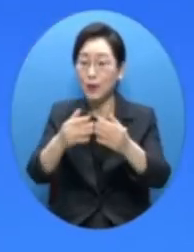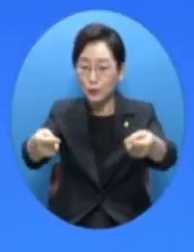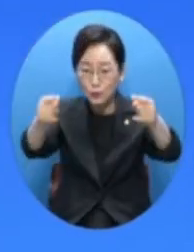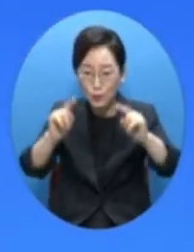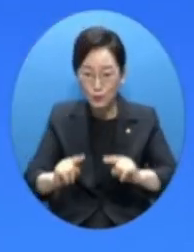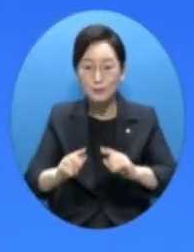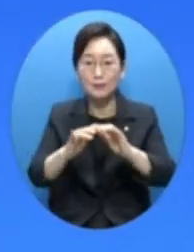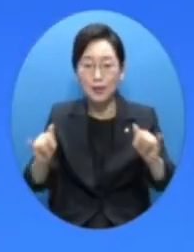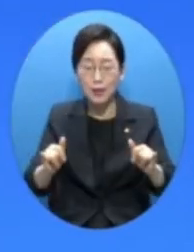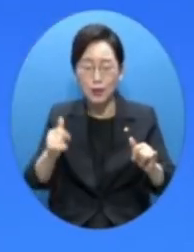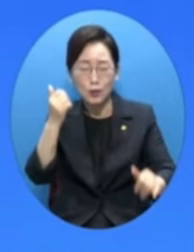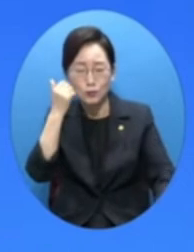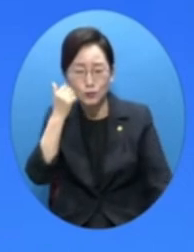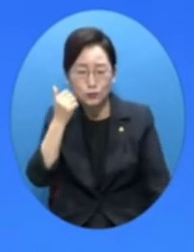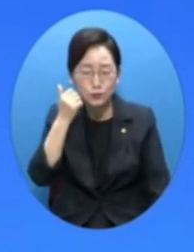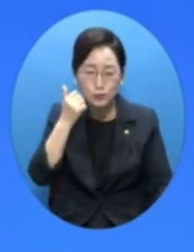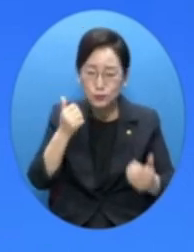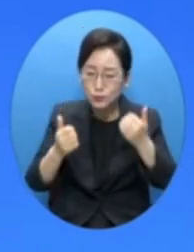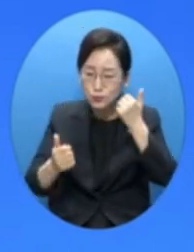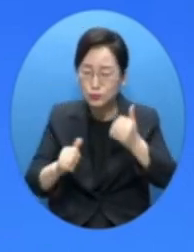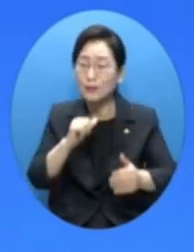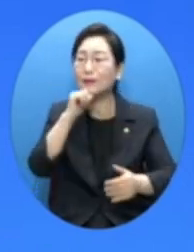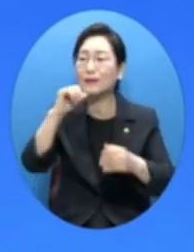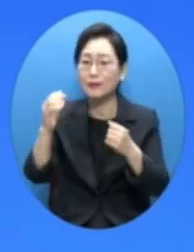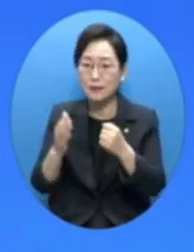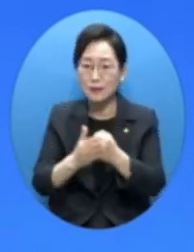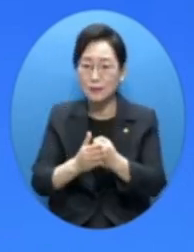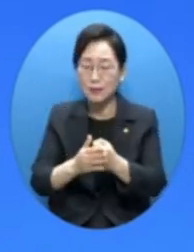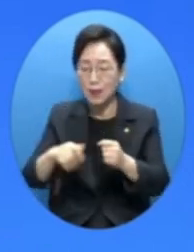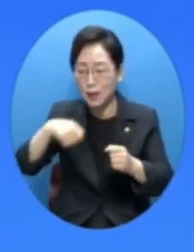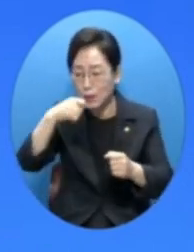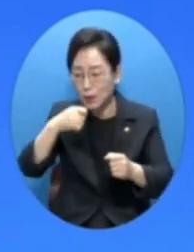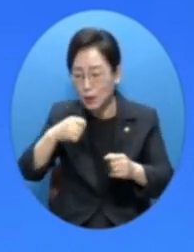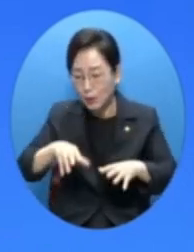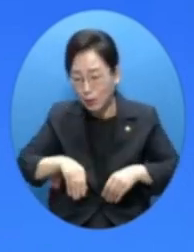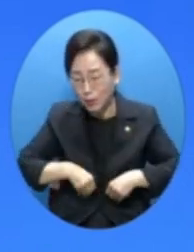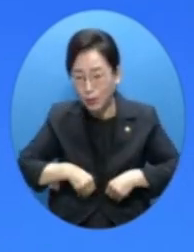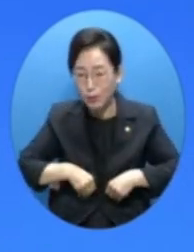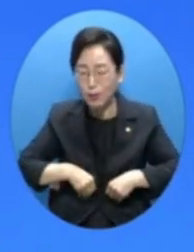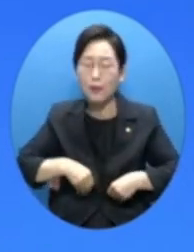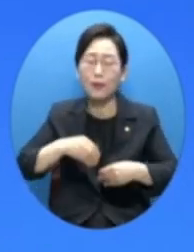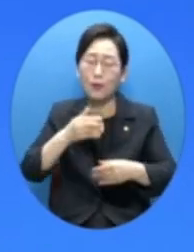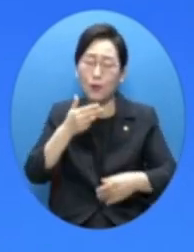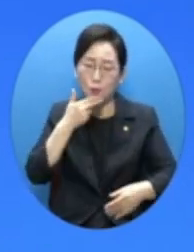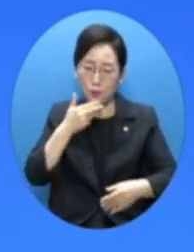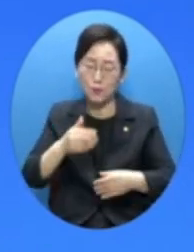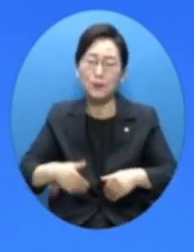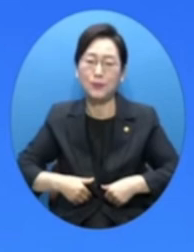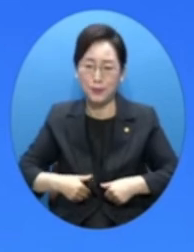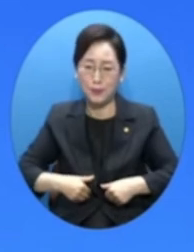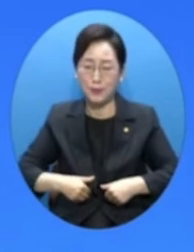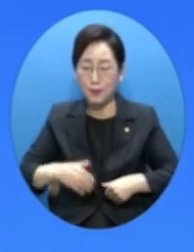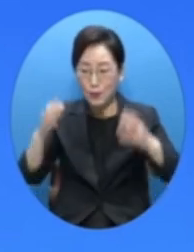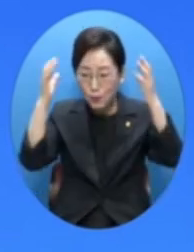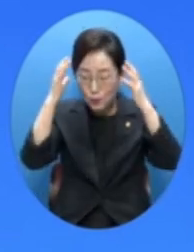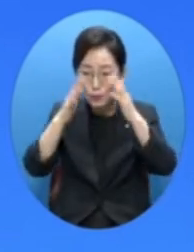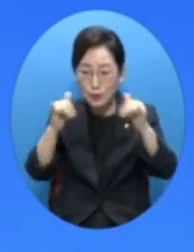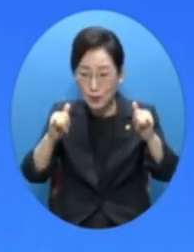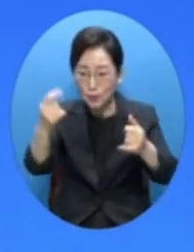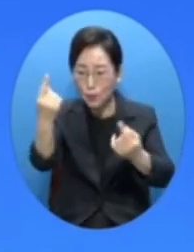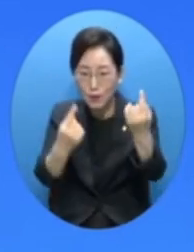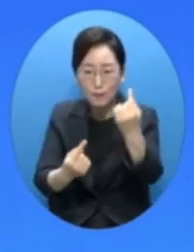사람은 어느 한 사람도 가난으로 인해서 먹을 것이 없어 굶주린 사람이 없어야 되고 고통상한 사람들이